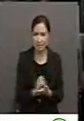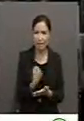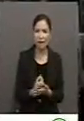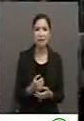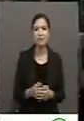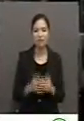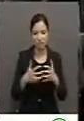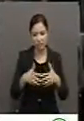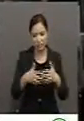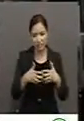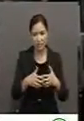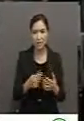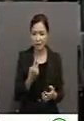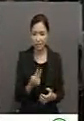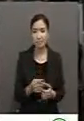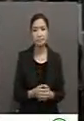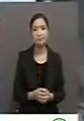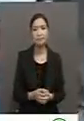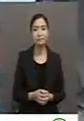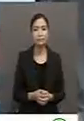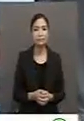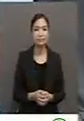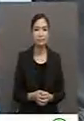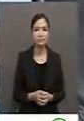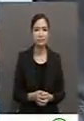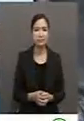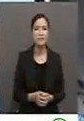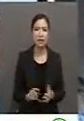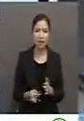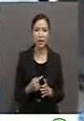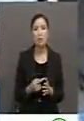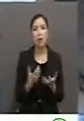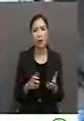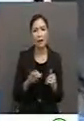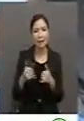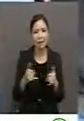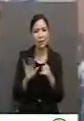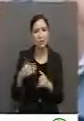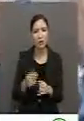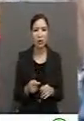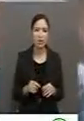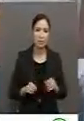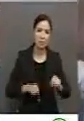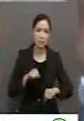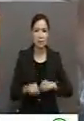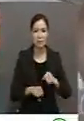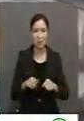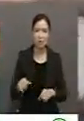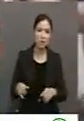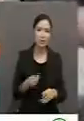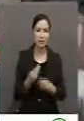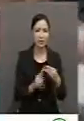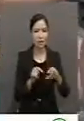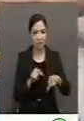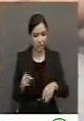ฟันเกลียวอะไรนะครับก็เลยมาทำดูทำเป็นของเล่นก่อนครับของเล่นรถบั่นอะไรมีคนเดินมาตลาดก็เจ